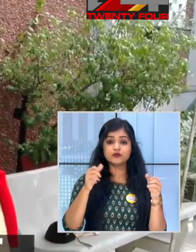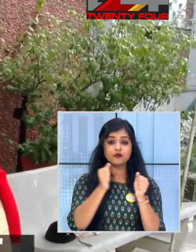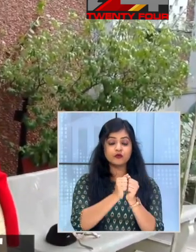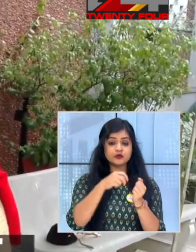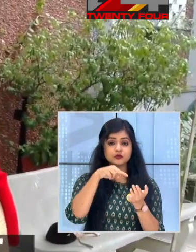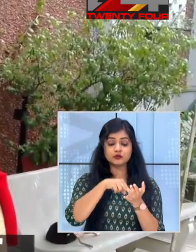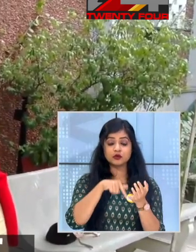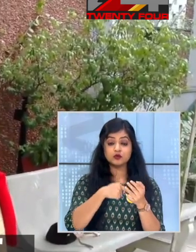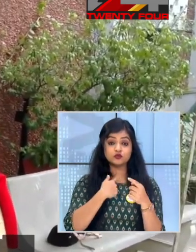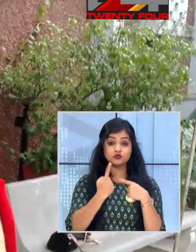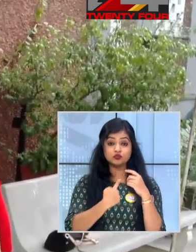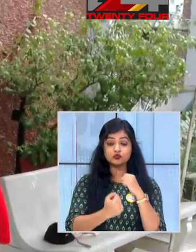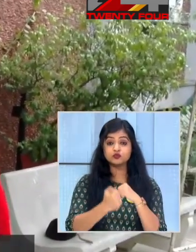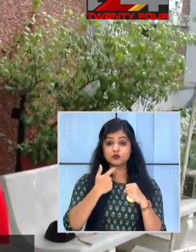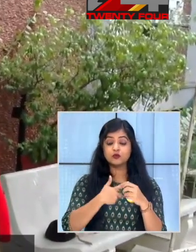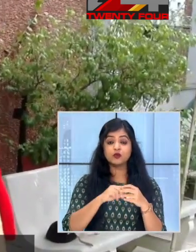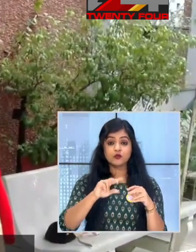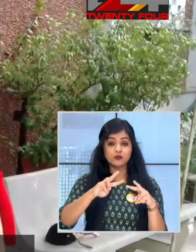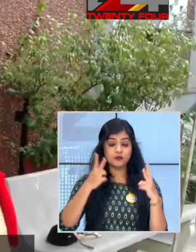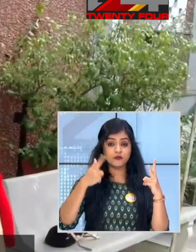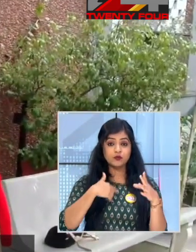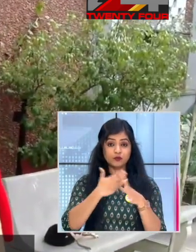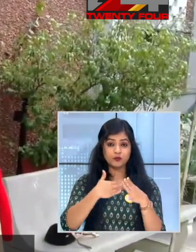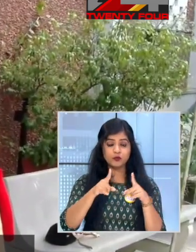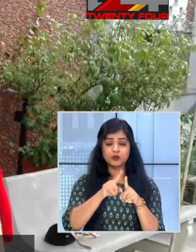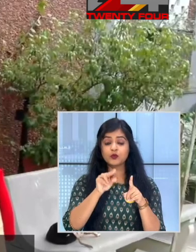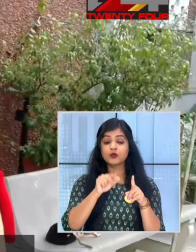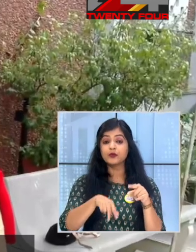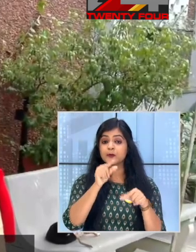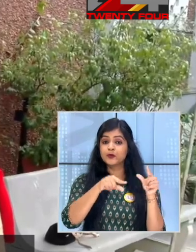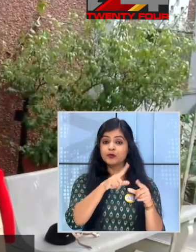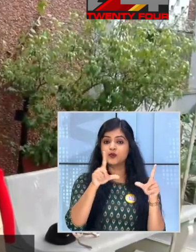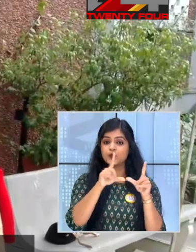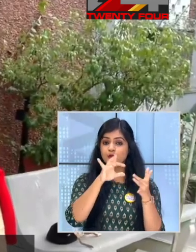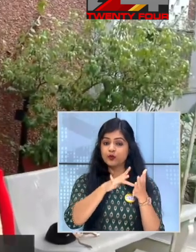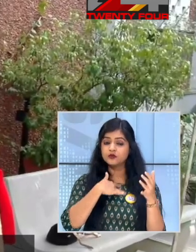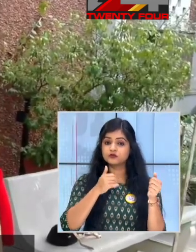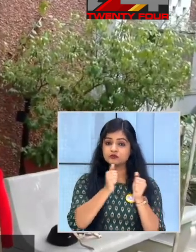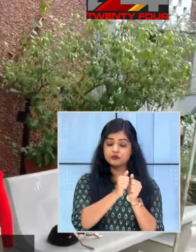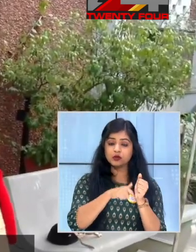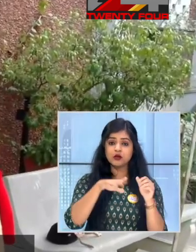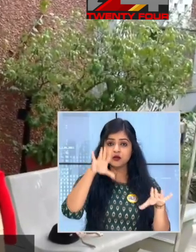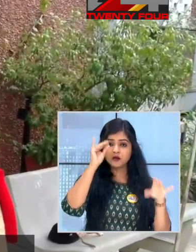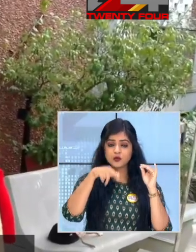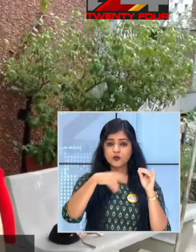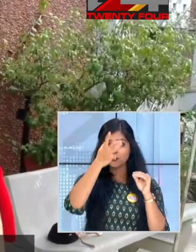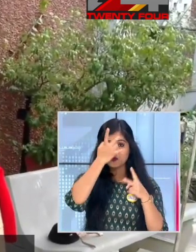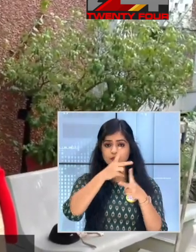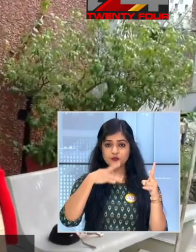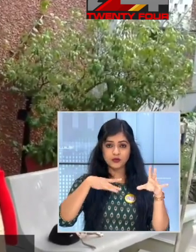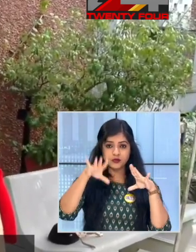തന്നെ എന്തെങ്കിലും വിപ്ലവം പ്രവർത്തിക്കും, അത് സാധ്യമല്ല. അവരോടൊപ്പം നിന്നുകൊണ്ട് ആ വിഷയങ്ങൾ പഠിക്കുന്നതിനും ആ വിഷയങ്ങളിൽ